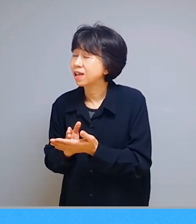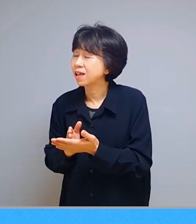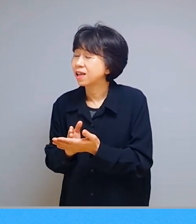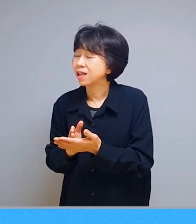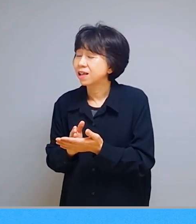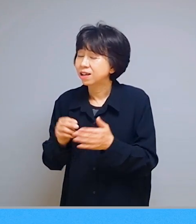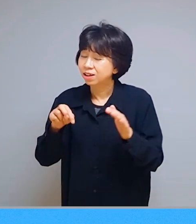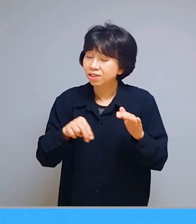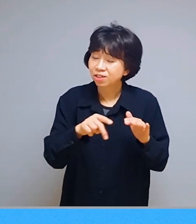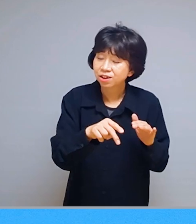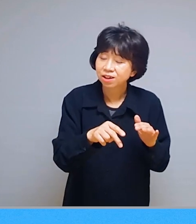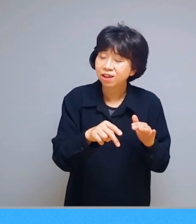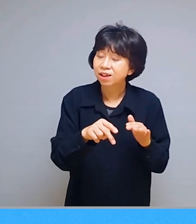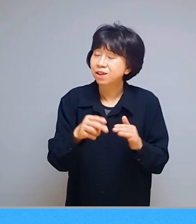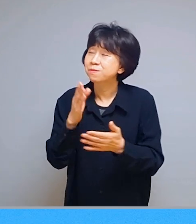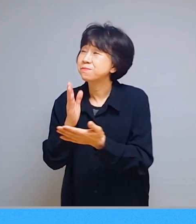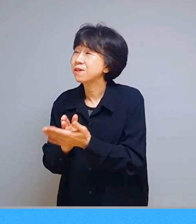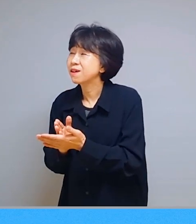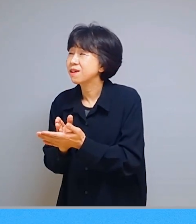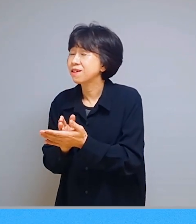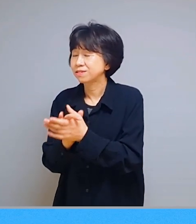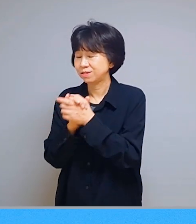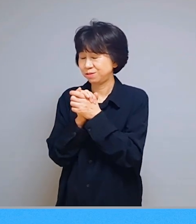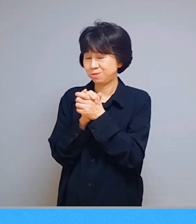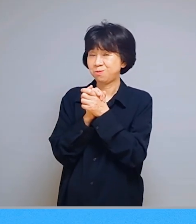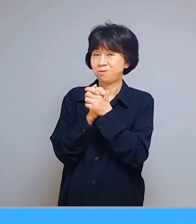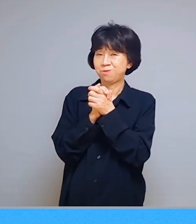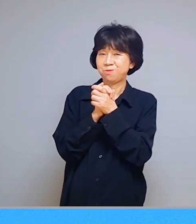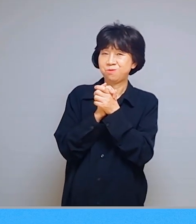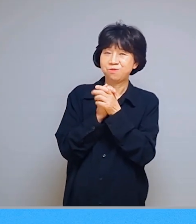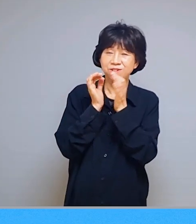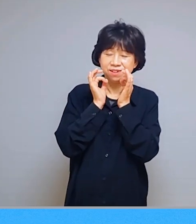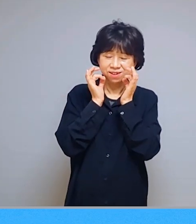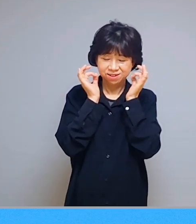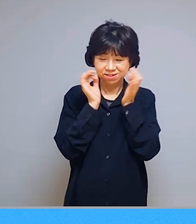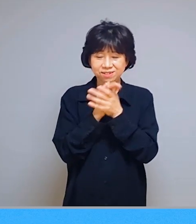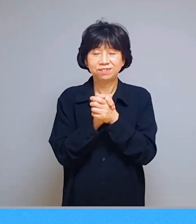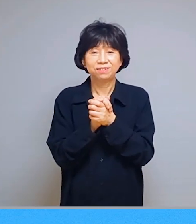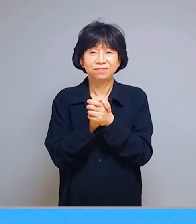아니면 건너가지 말까요? 하나님 앞에 간절히